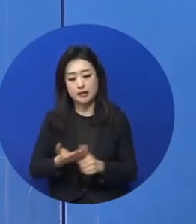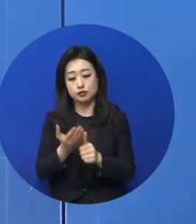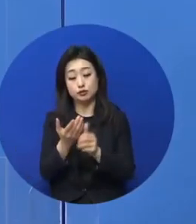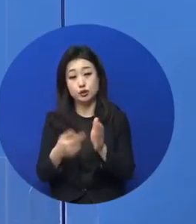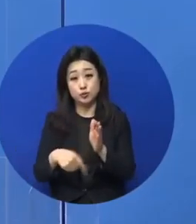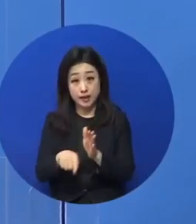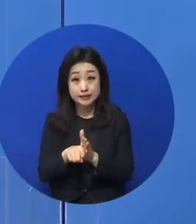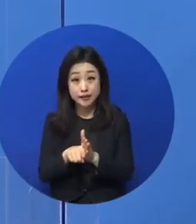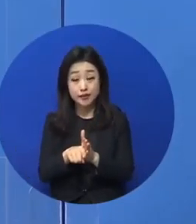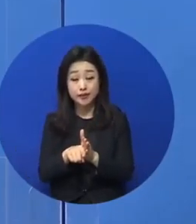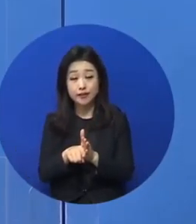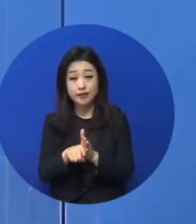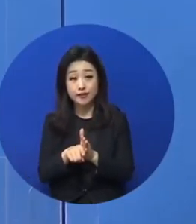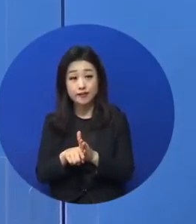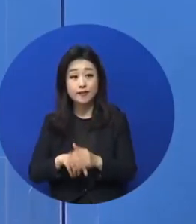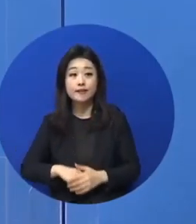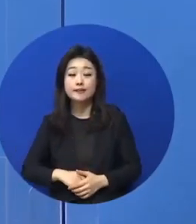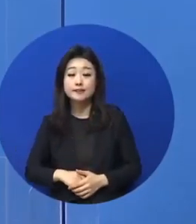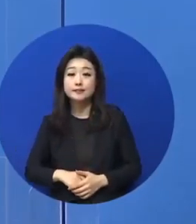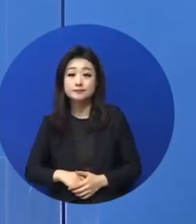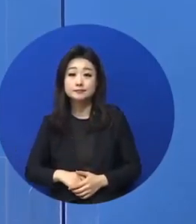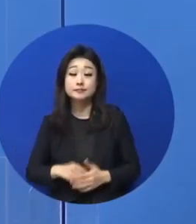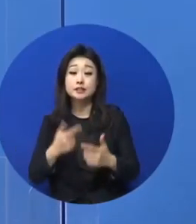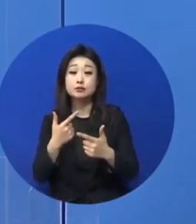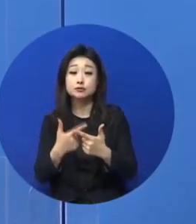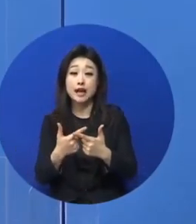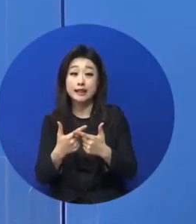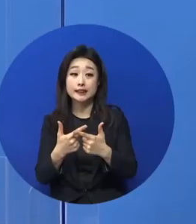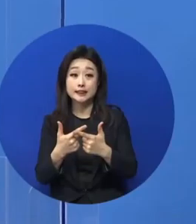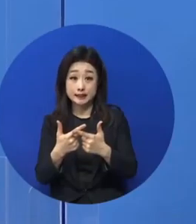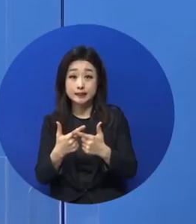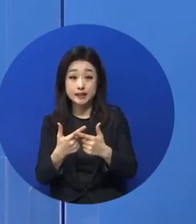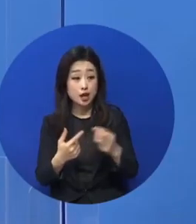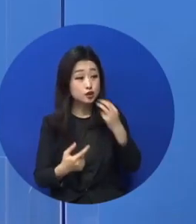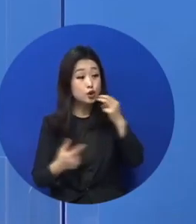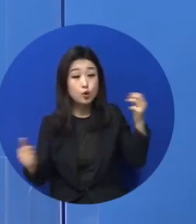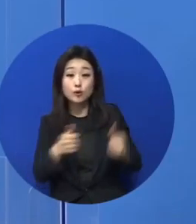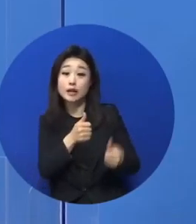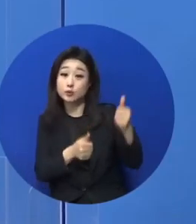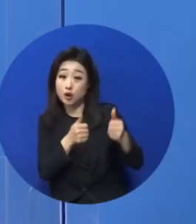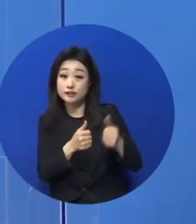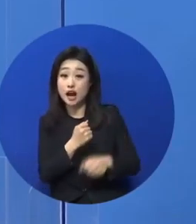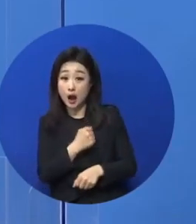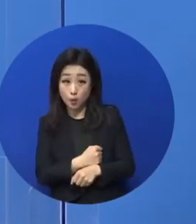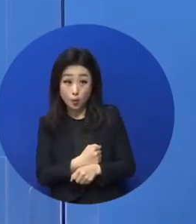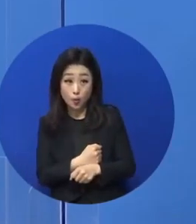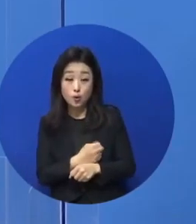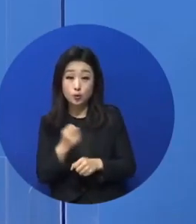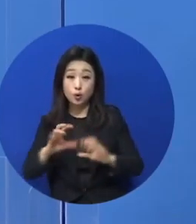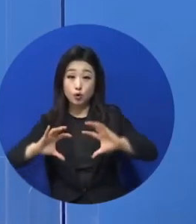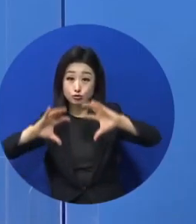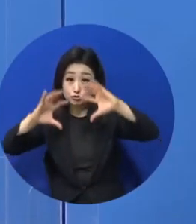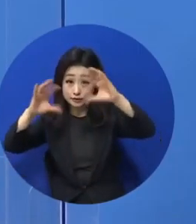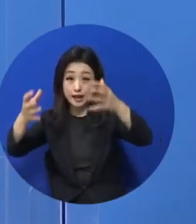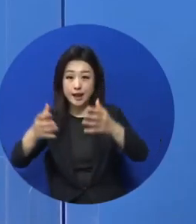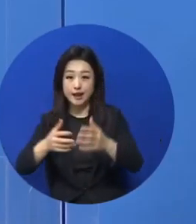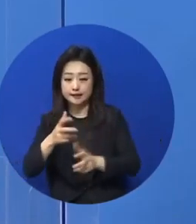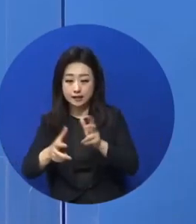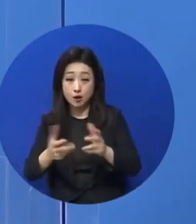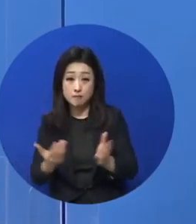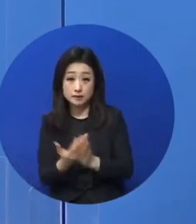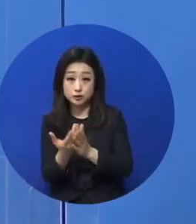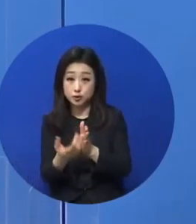있도록 아까 말씀드린 그런 부산이 서울과도 경쟁하면서 또 글로벌 비즈니스를 직접 수행할 수